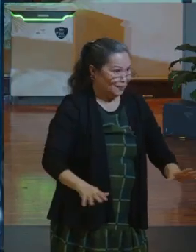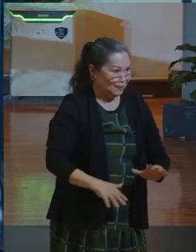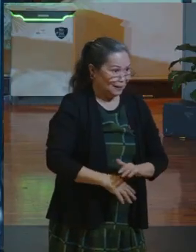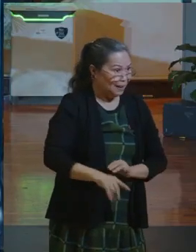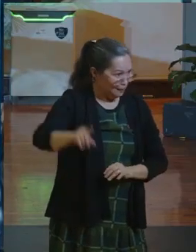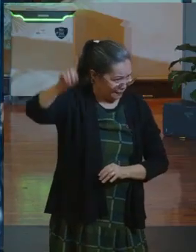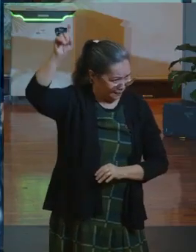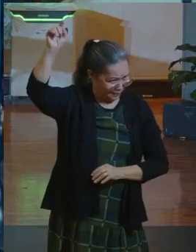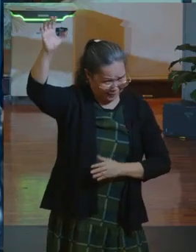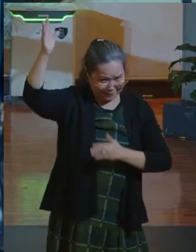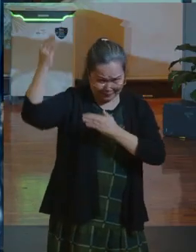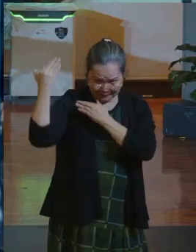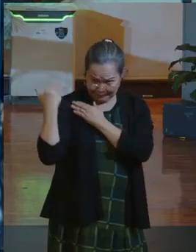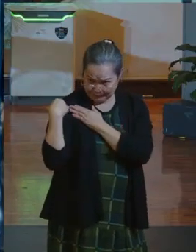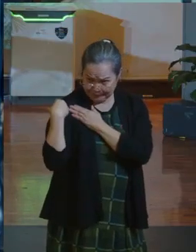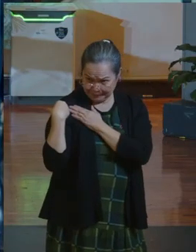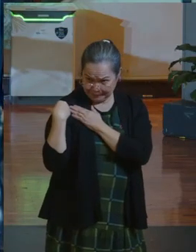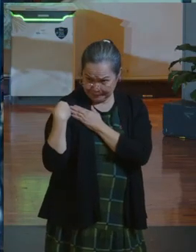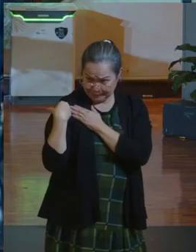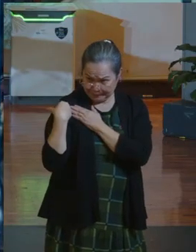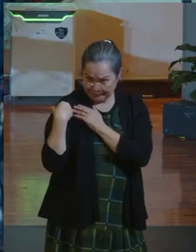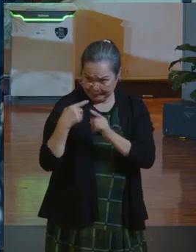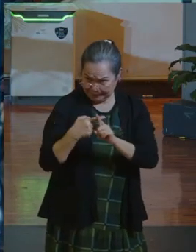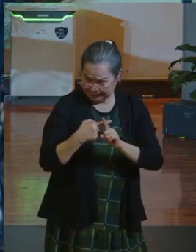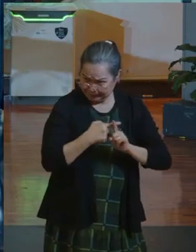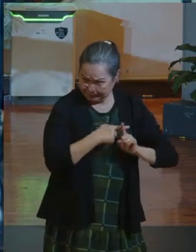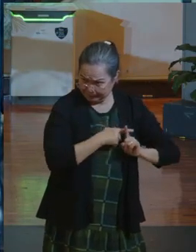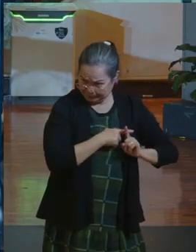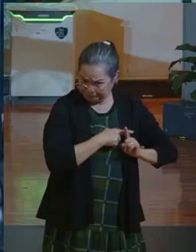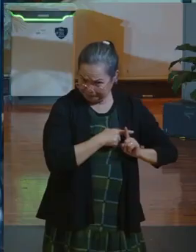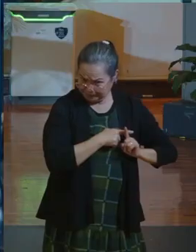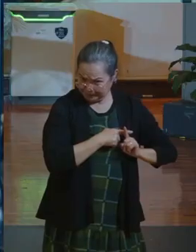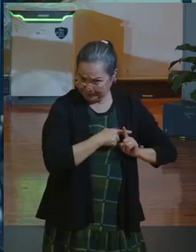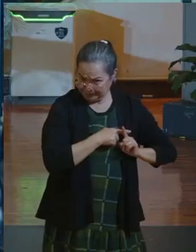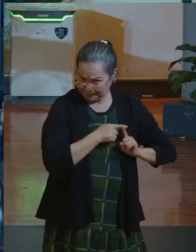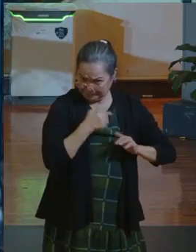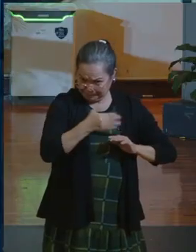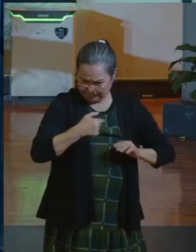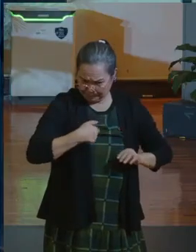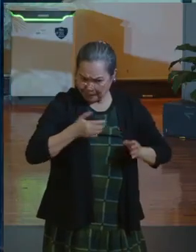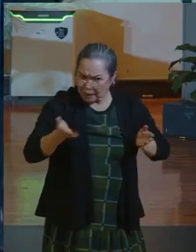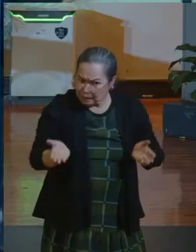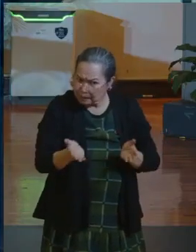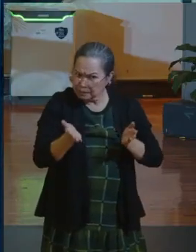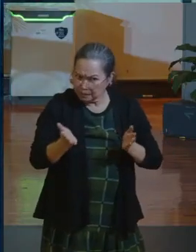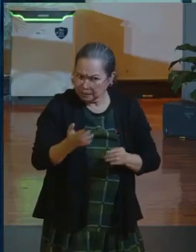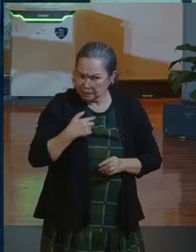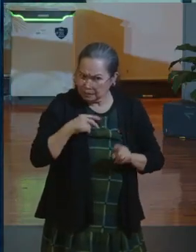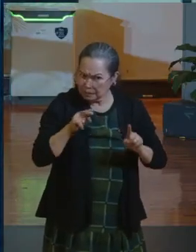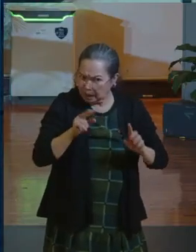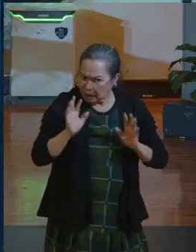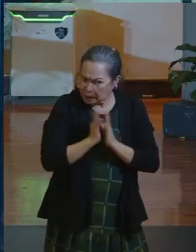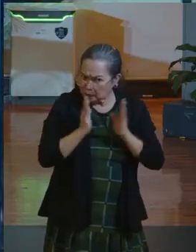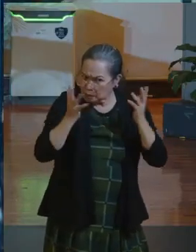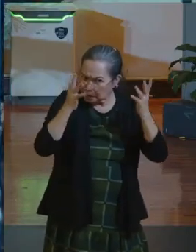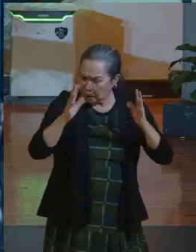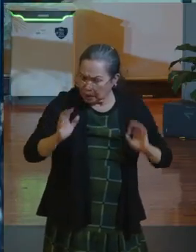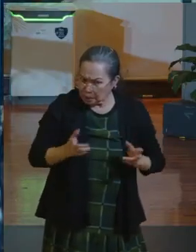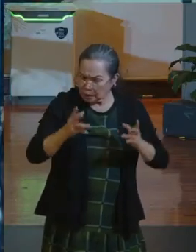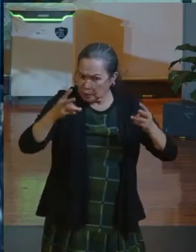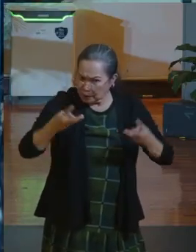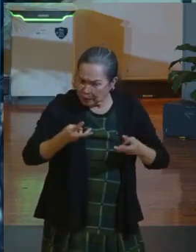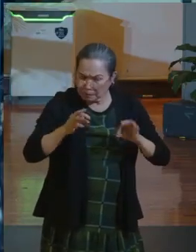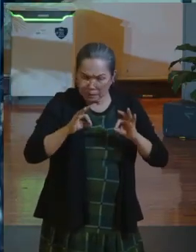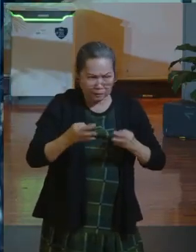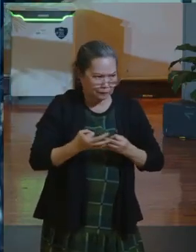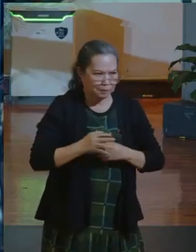sabihin, no pray to receive Christ. Huwag kayo magtatatanong at hallelujah. Welcome to the family